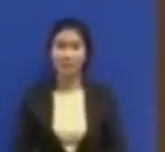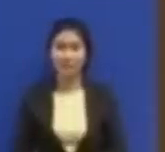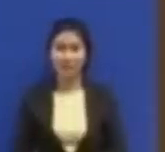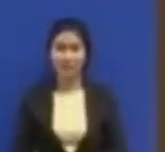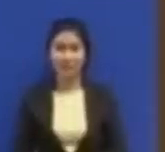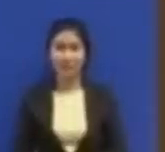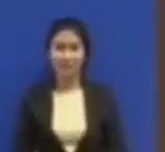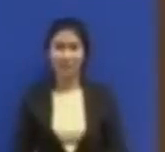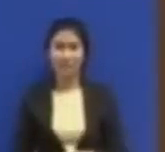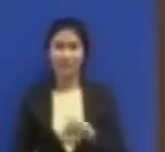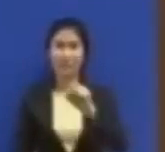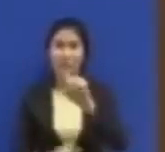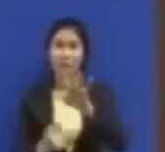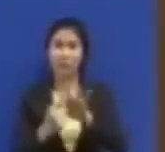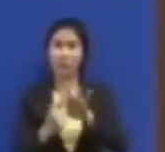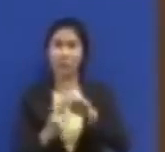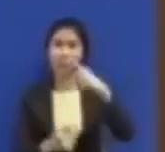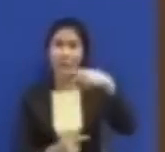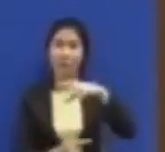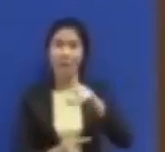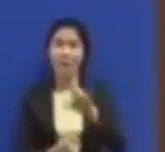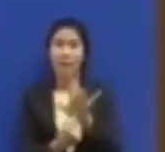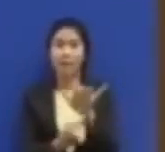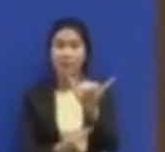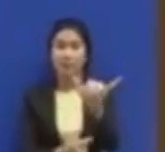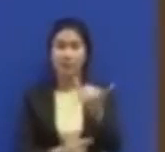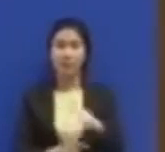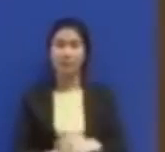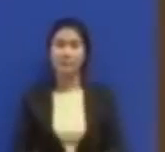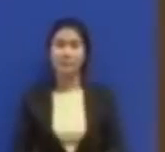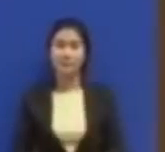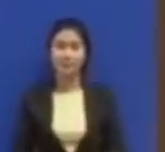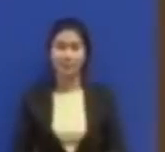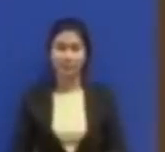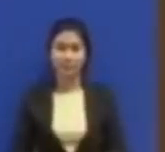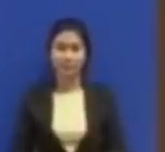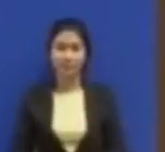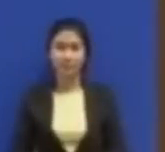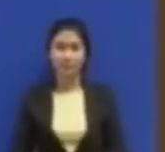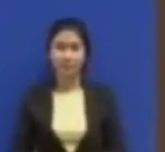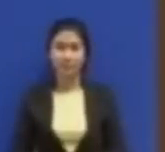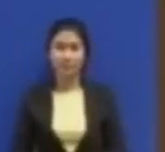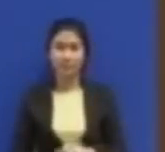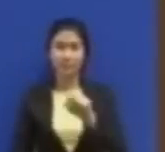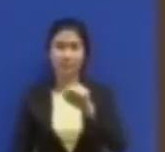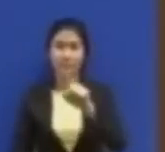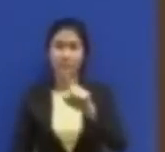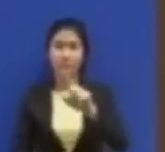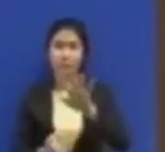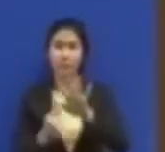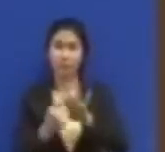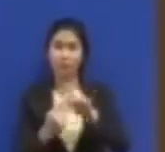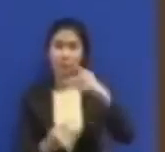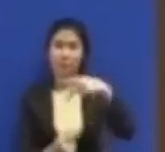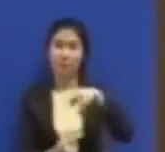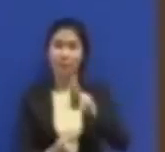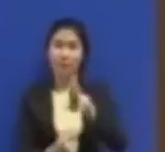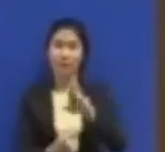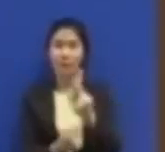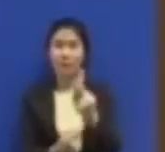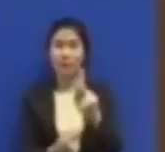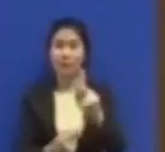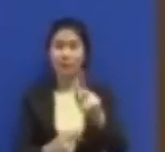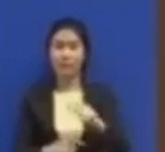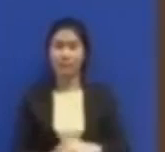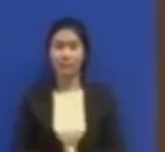ายสุประชัยสมเจริญ183พลเอกสุภรัตน์พัฒนาวิสุทธิ์